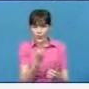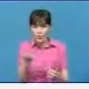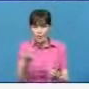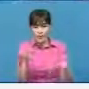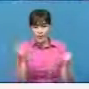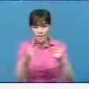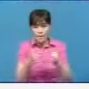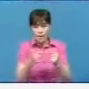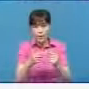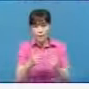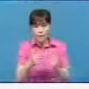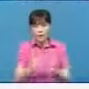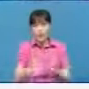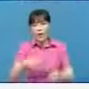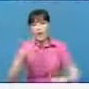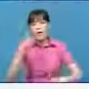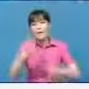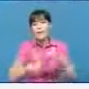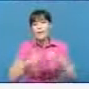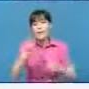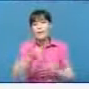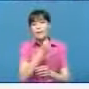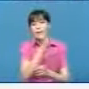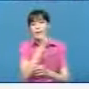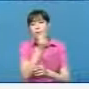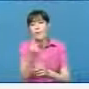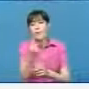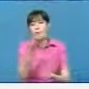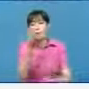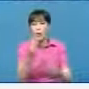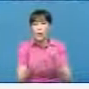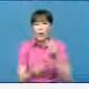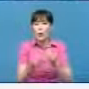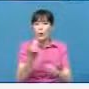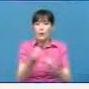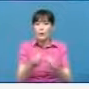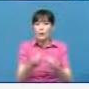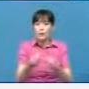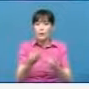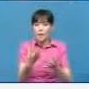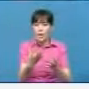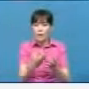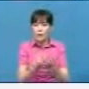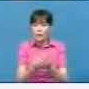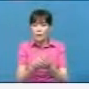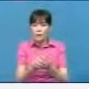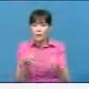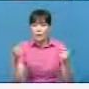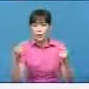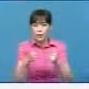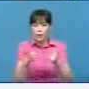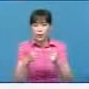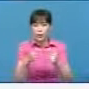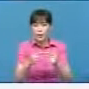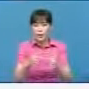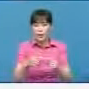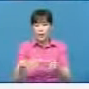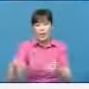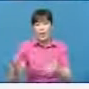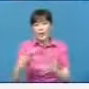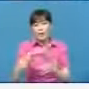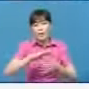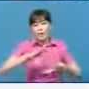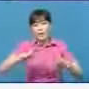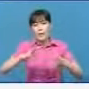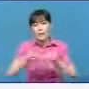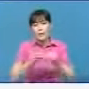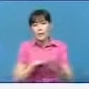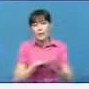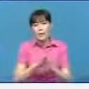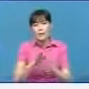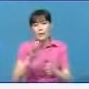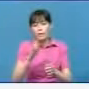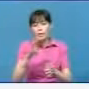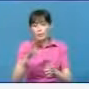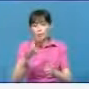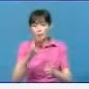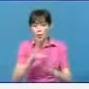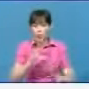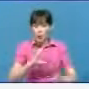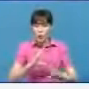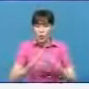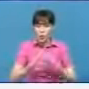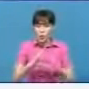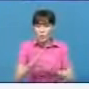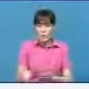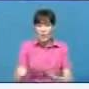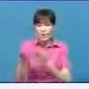болады. Сайыста жеңімпаздар жалпы ойын барысындағы жинаған ұпайлары бойынша анықталды. Ал жалпы нәтиже бойынша Бәйдібек, Созақ, Түлкібас